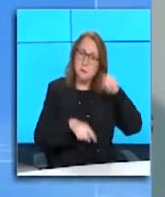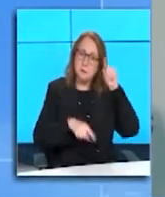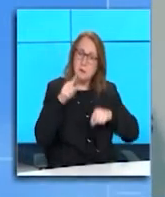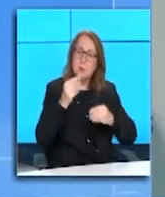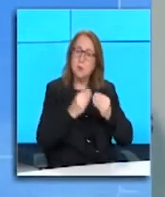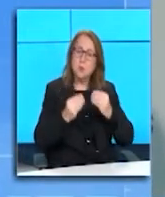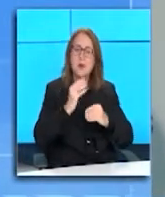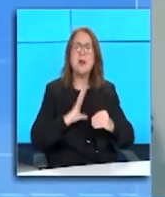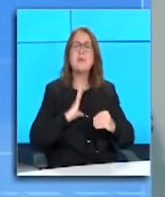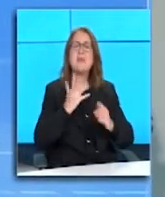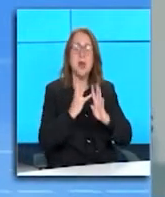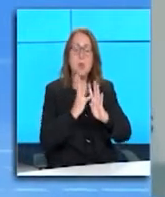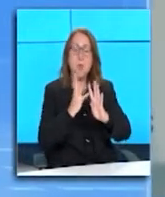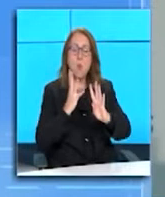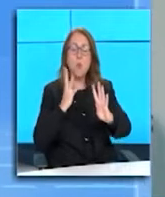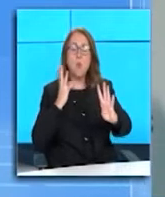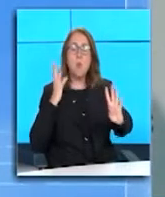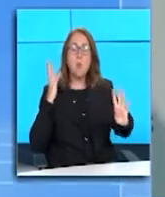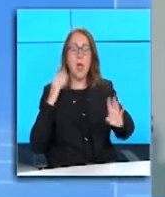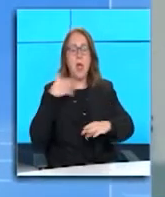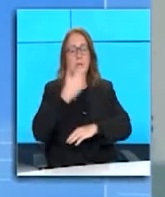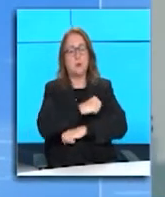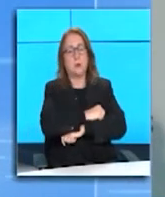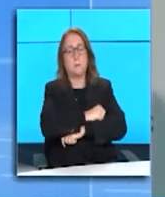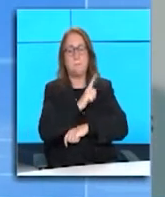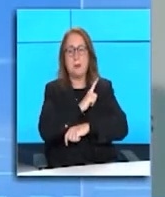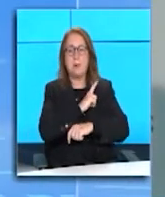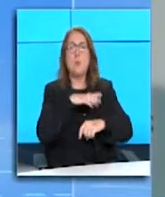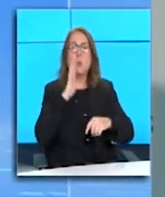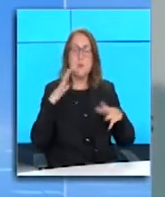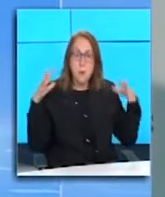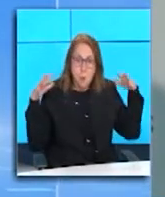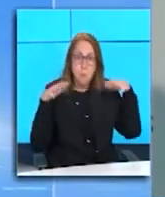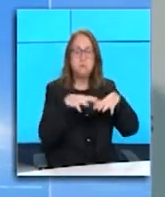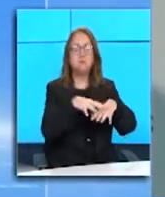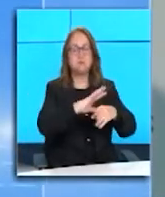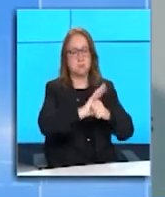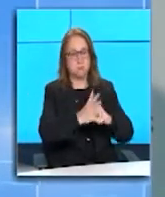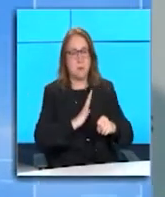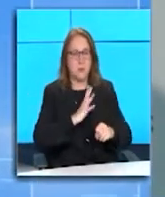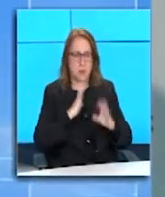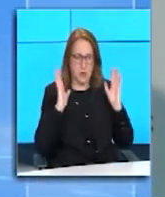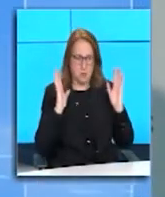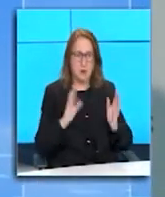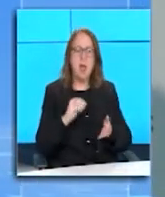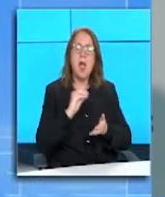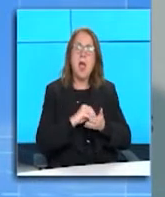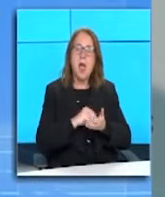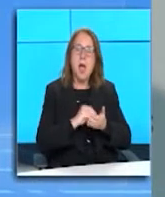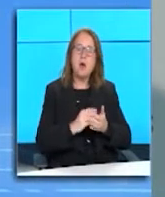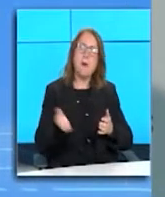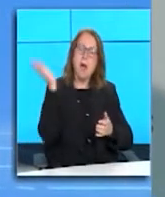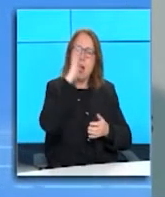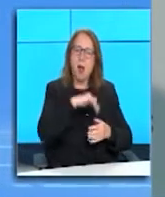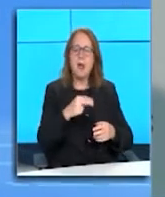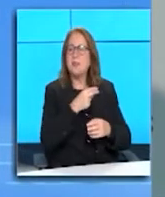έξω από τα καταστήματα και η αποφυγή συνωστισμού μέσα σε αυτά. Επίσης, στους χώρους που η πρόσβαση των καταναλωτών είναι ελεγχόμενη μέσω των μέτρων